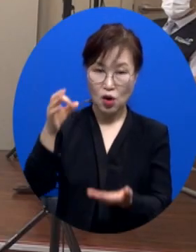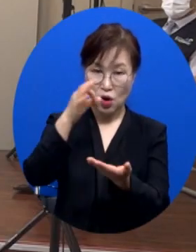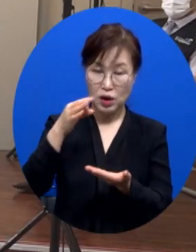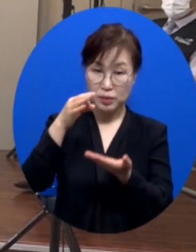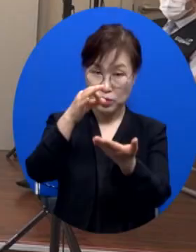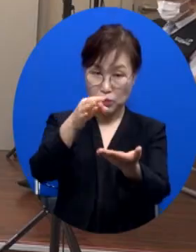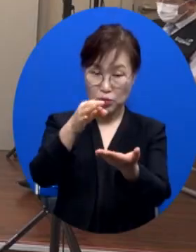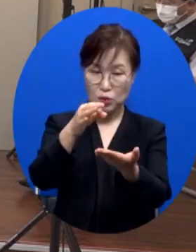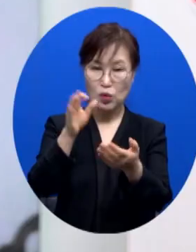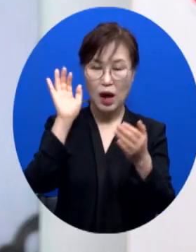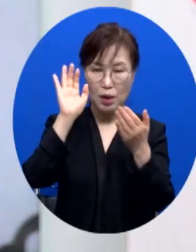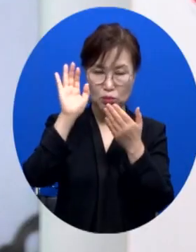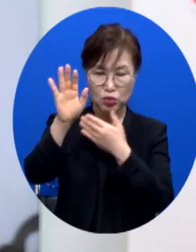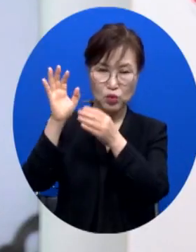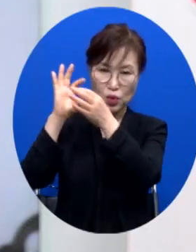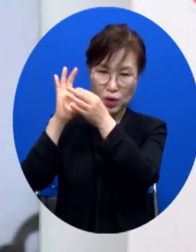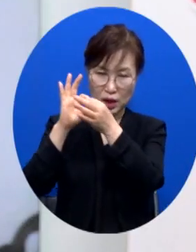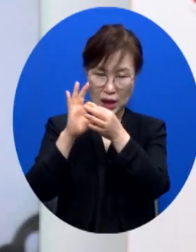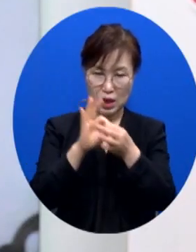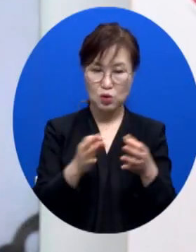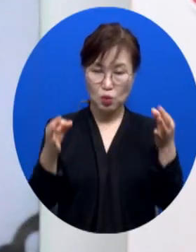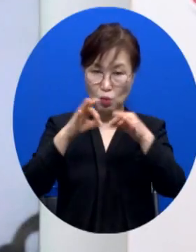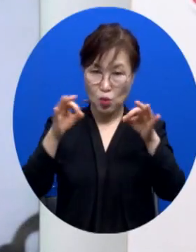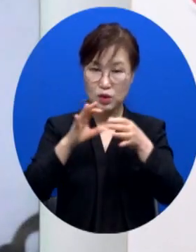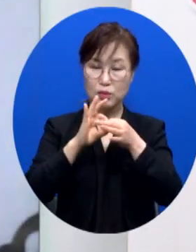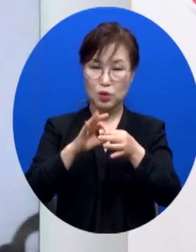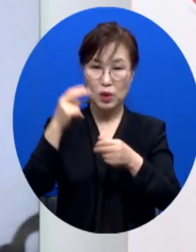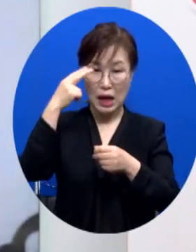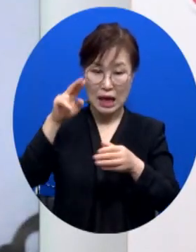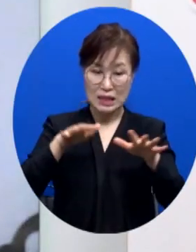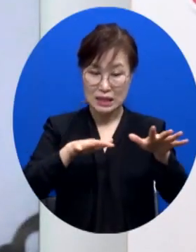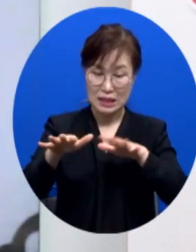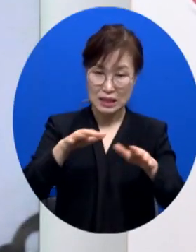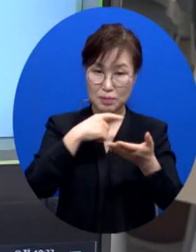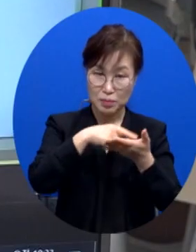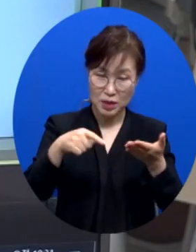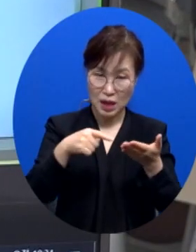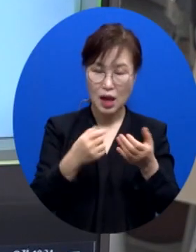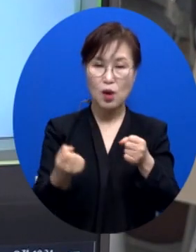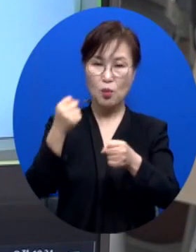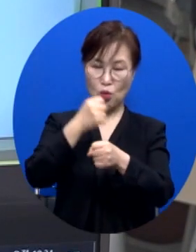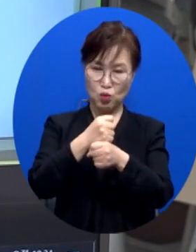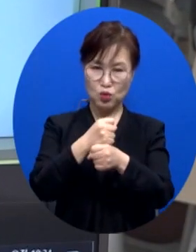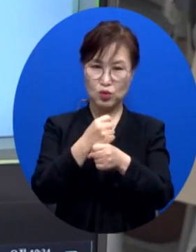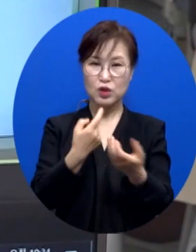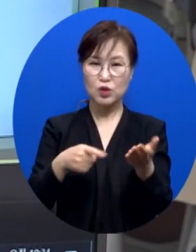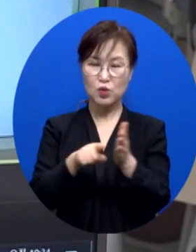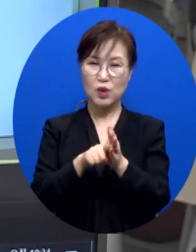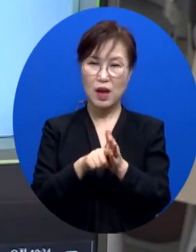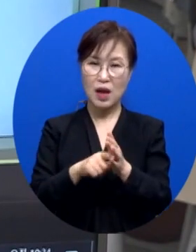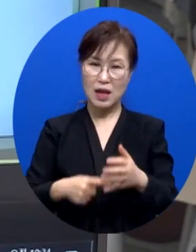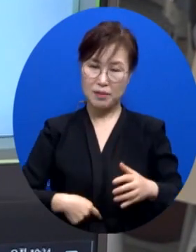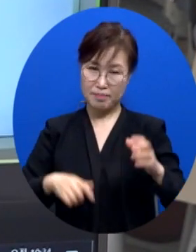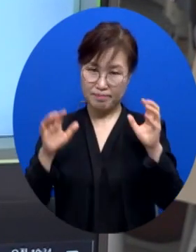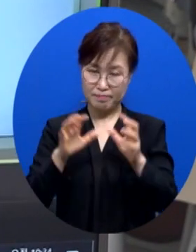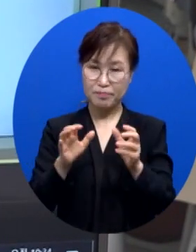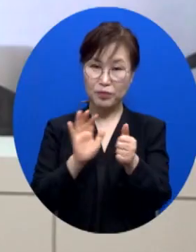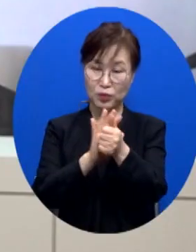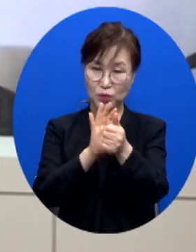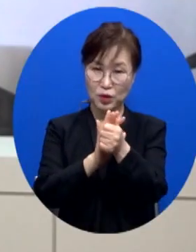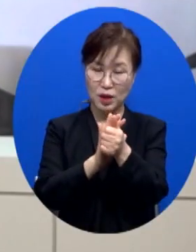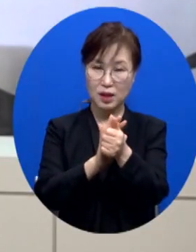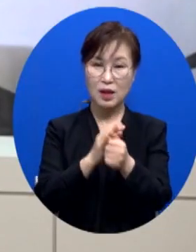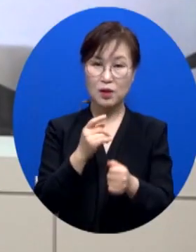외에도 앞으로 지속적인 모금을 통해 IT 지진 구호와 복구에 협력하겠다고 밝혔습니다.